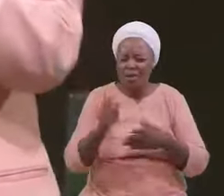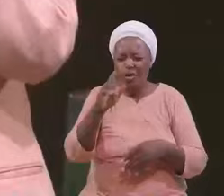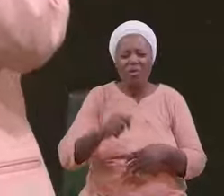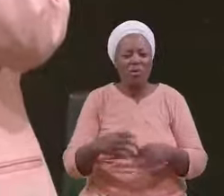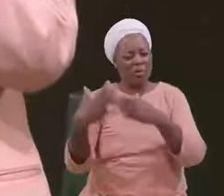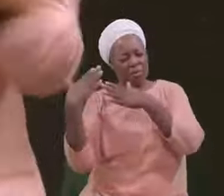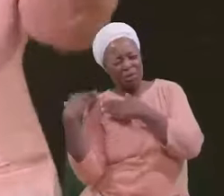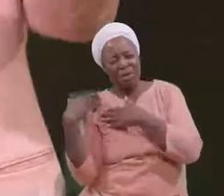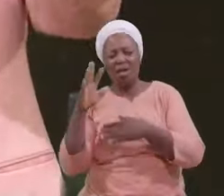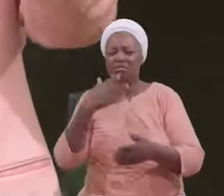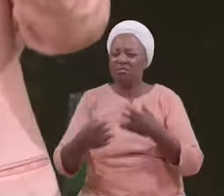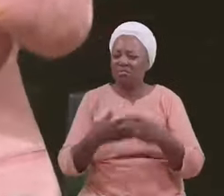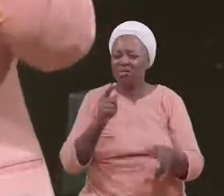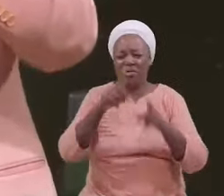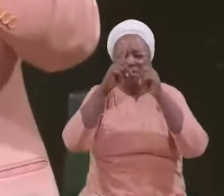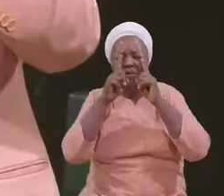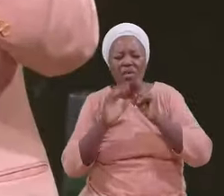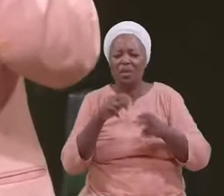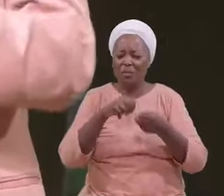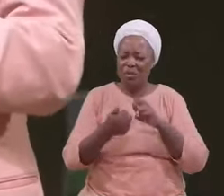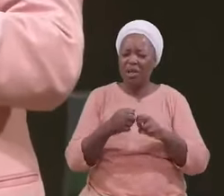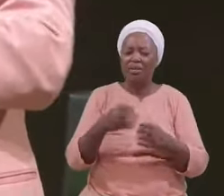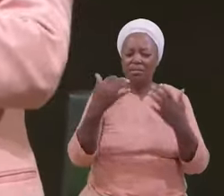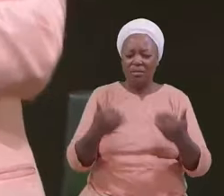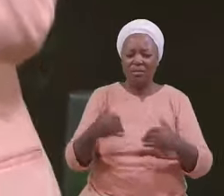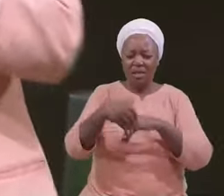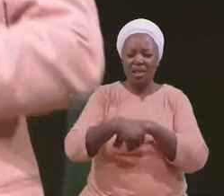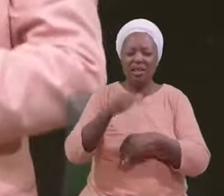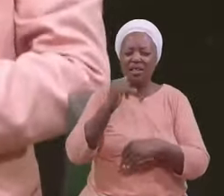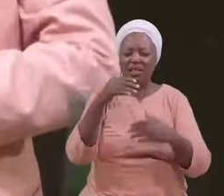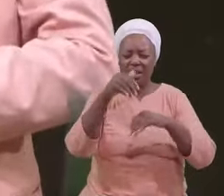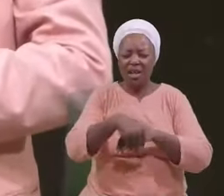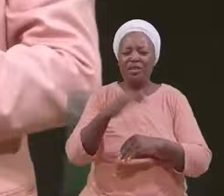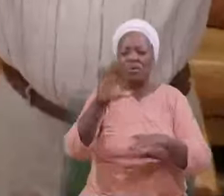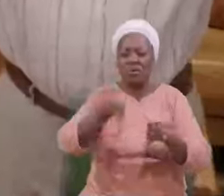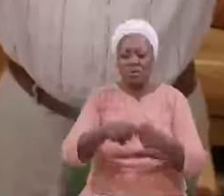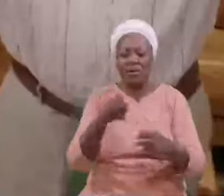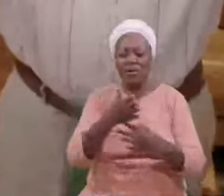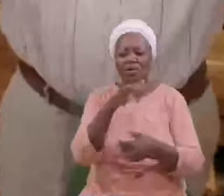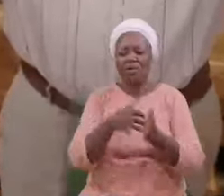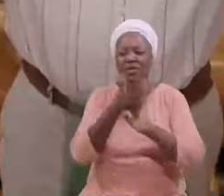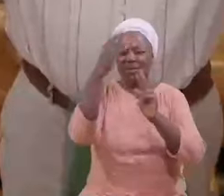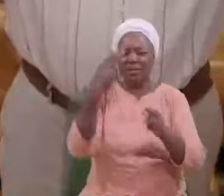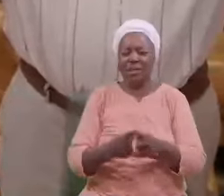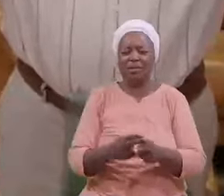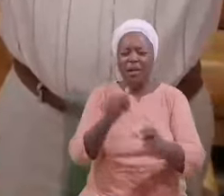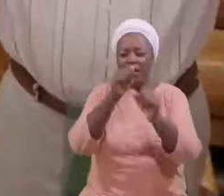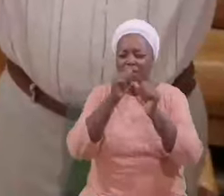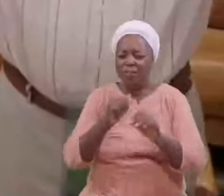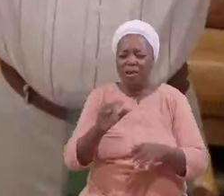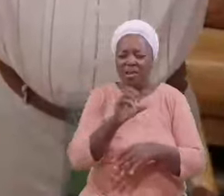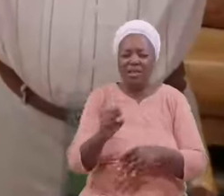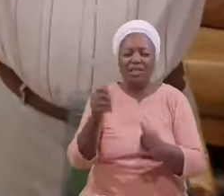vos larmes, ce soir, c'est votre soirée de percée. La bénédiction de